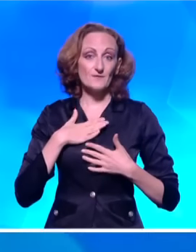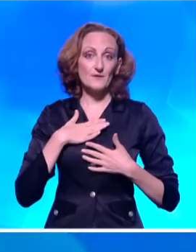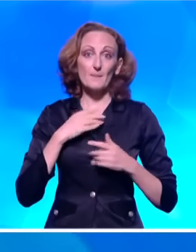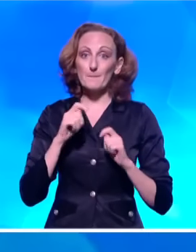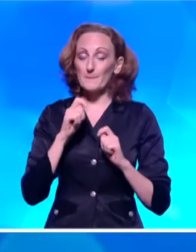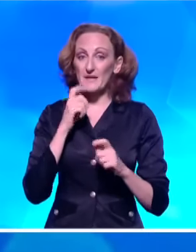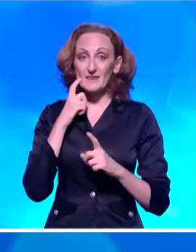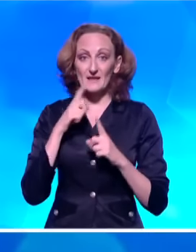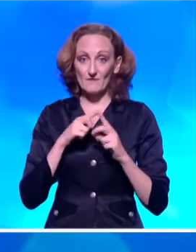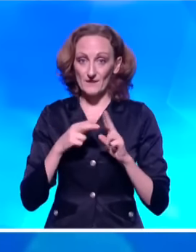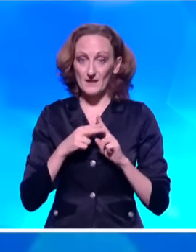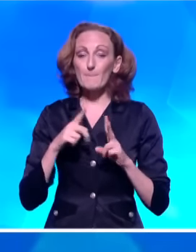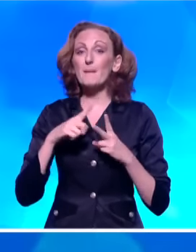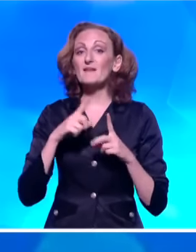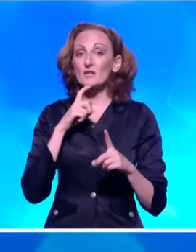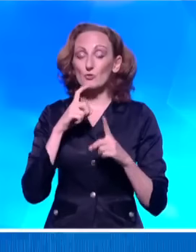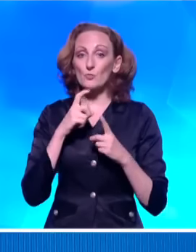именно Пеевски коментира,